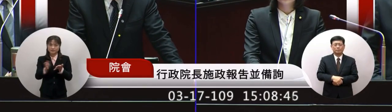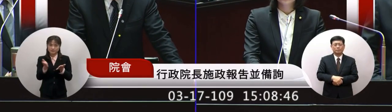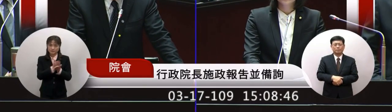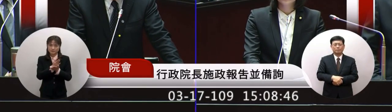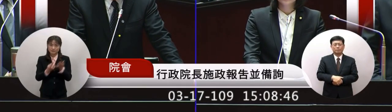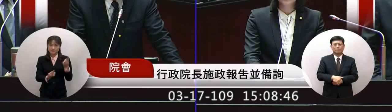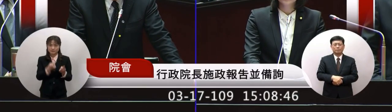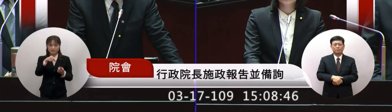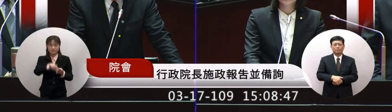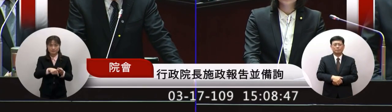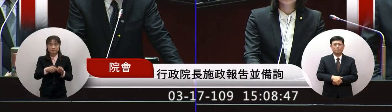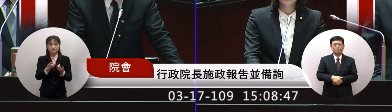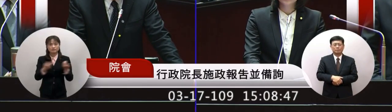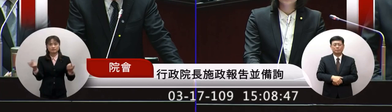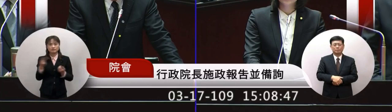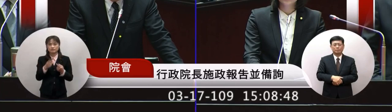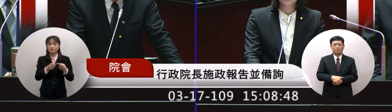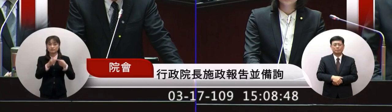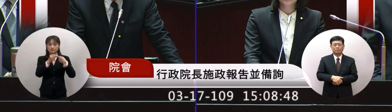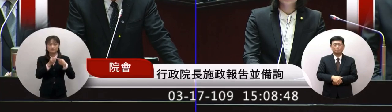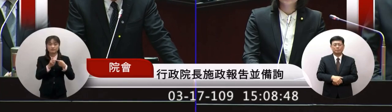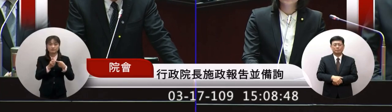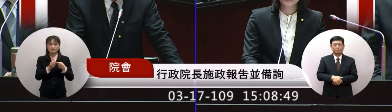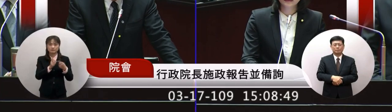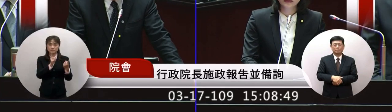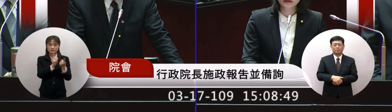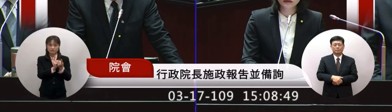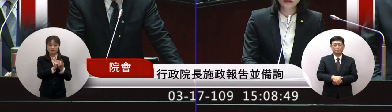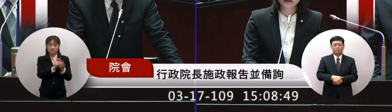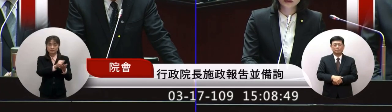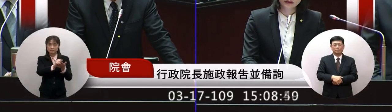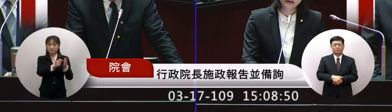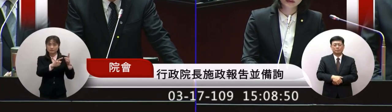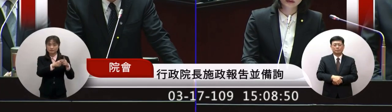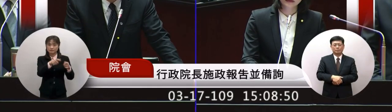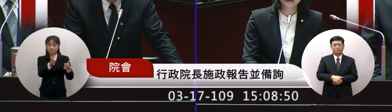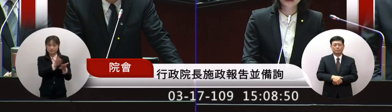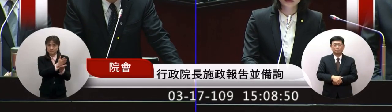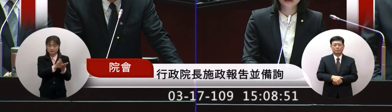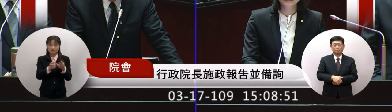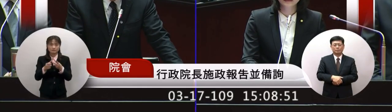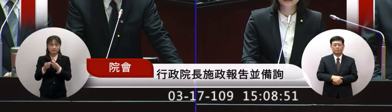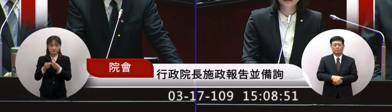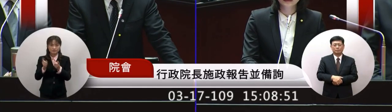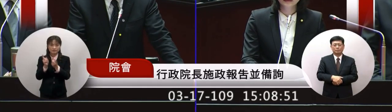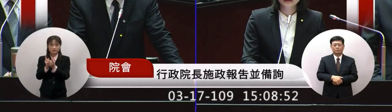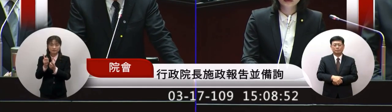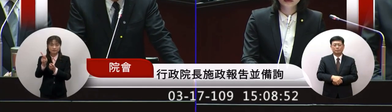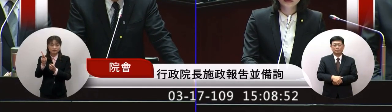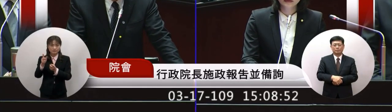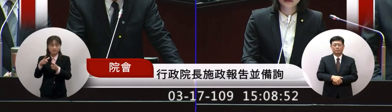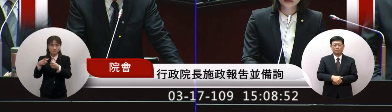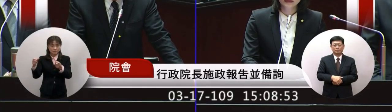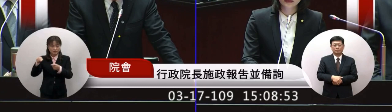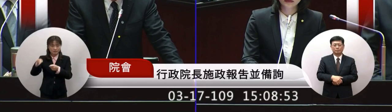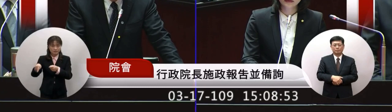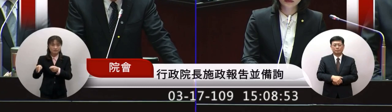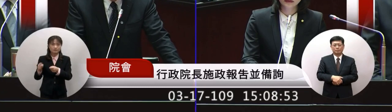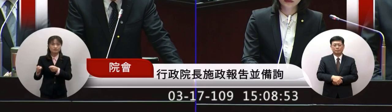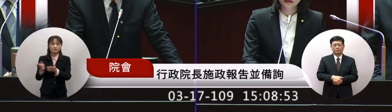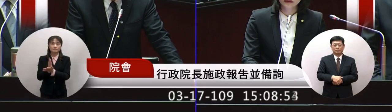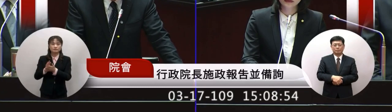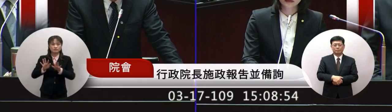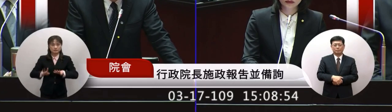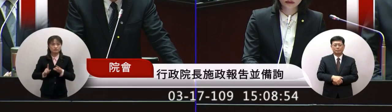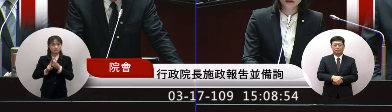概事实上就有两种的信评，一个是对发行人做信评，一个是对债券本身做信评嘛。那现在主流上面当然是对债